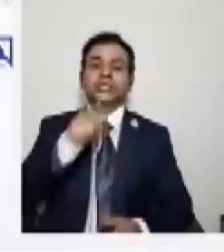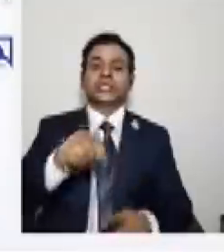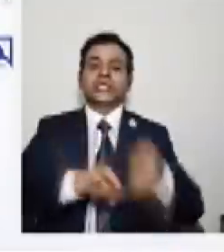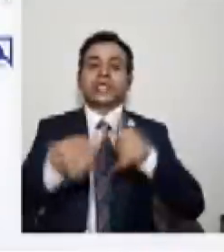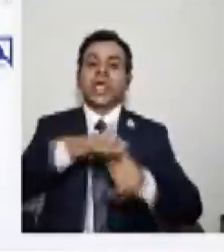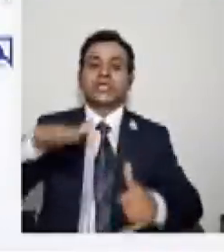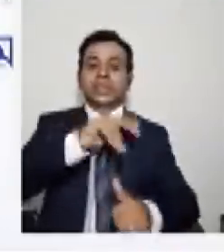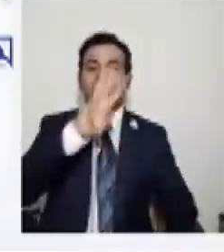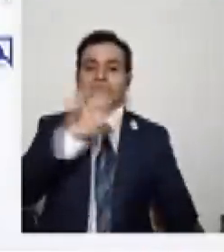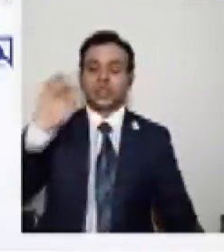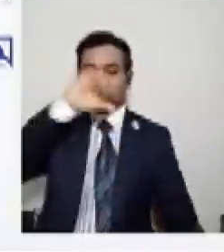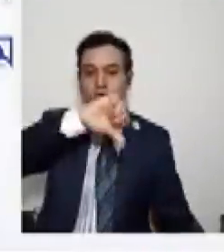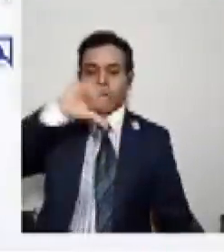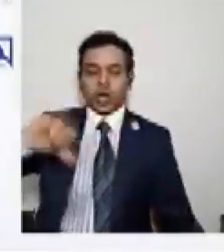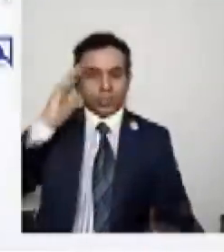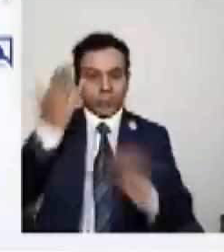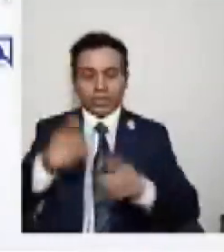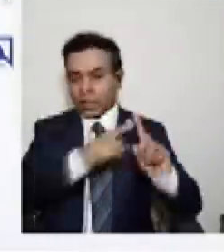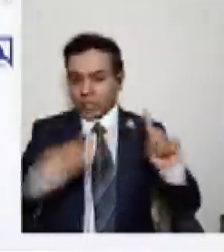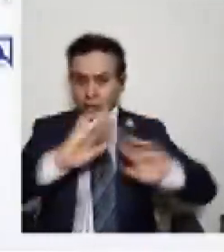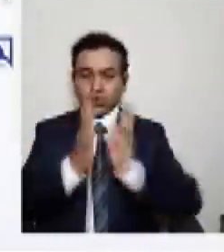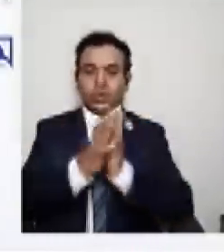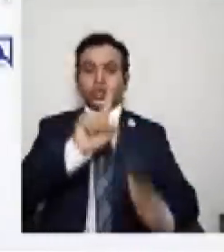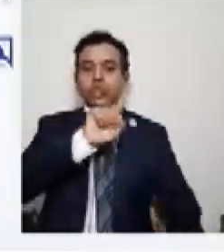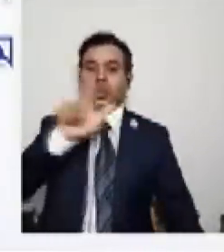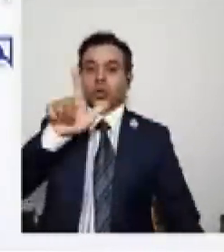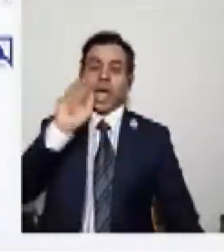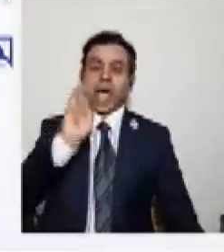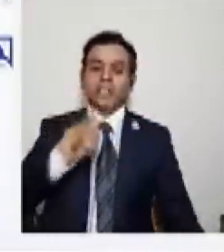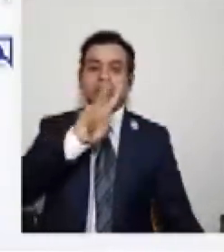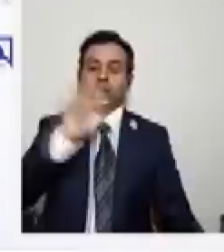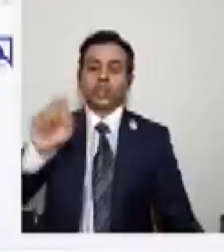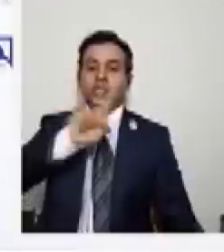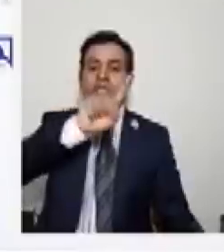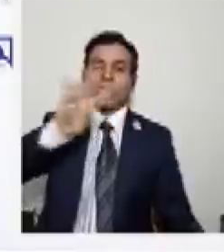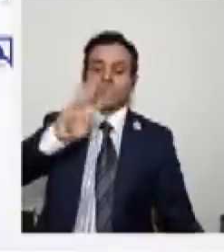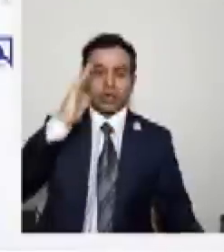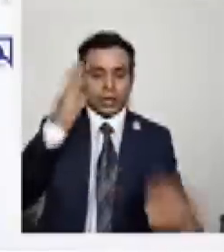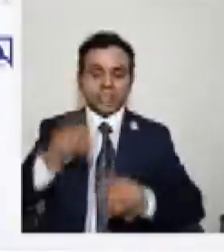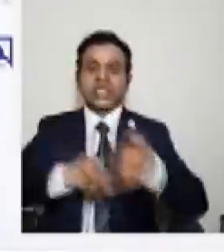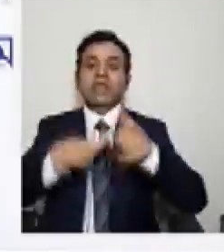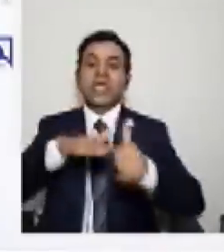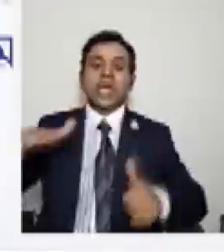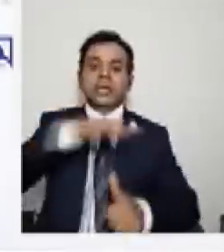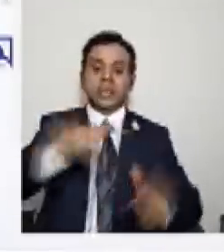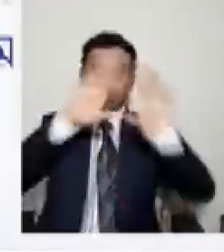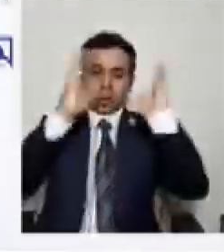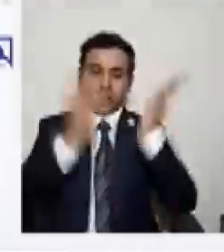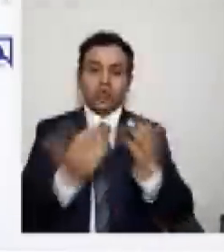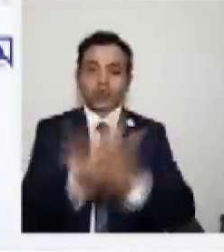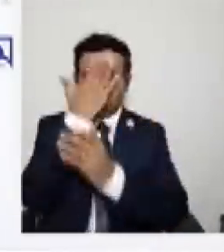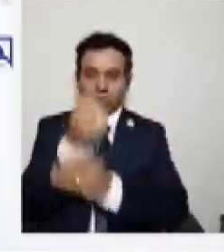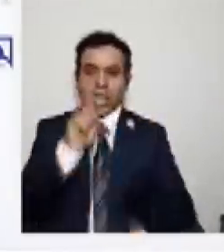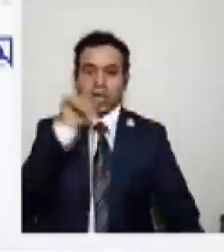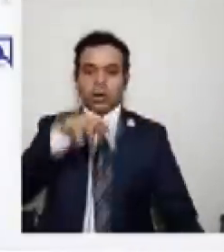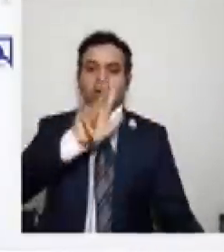5,80,533 জন। 24 ঘন্টায় মৃত্যুবরণ করেছেন দক্ষিণ পূর্ব এশিয়া 399 জন এবং এ পর্যন্ত 17,213